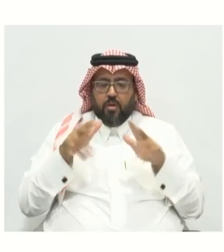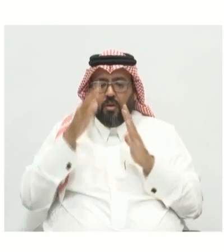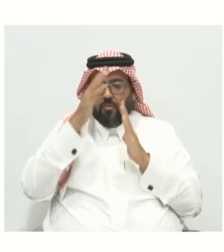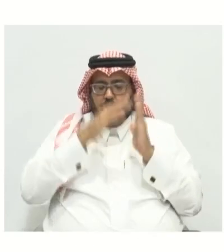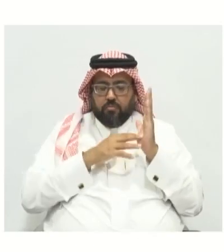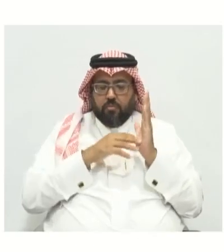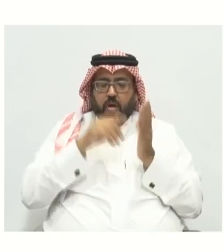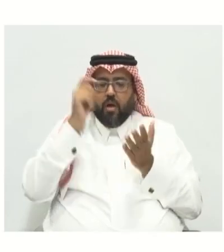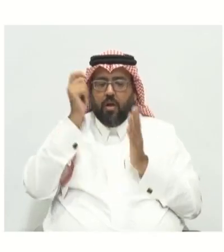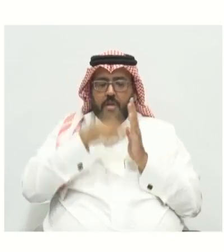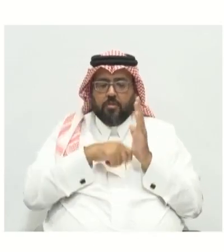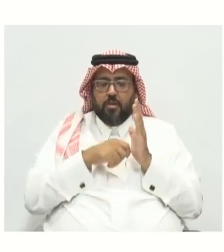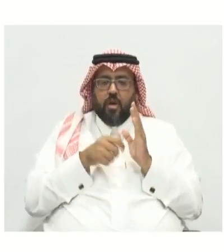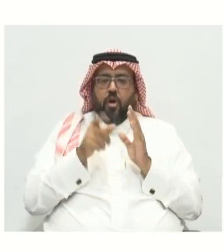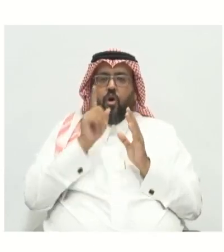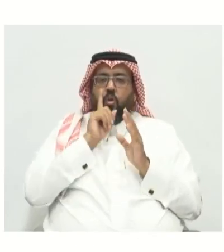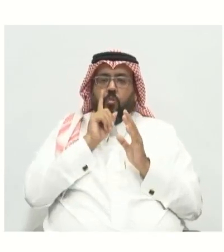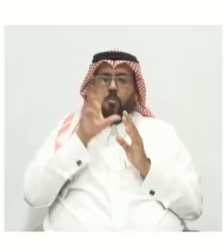جريده ام